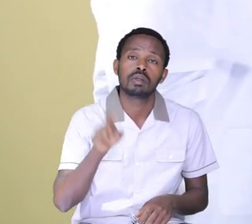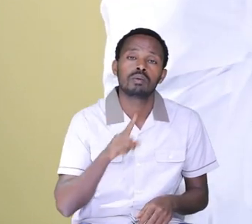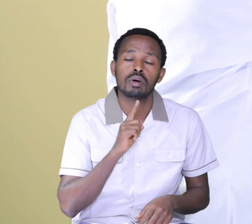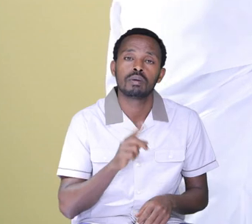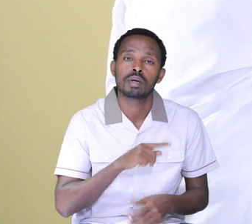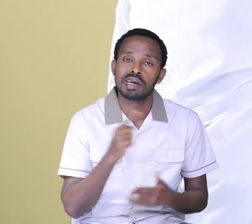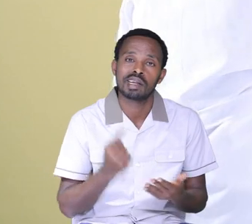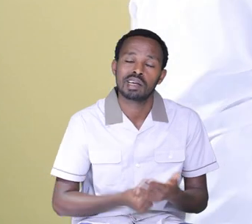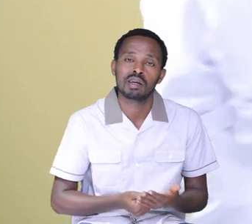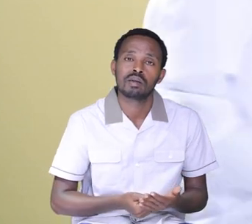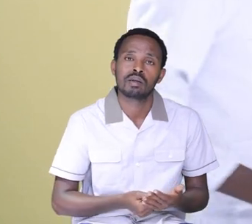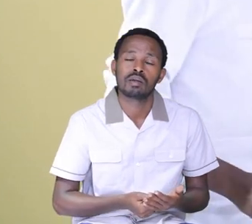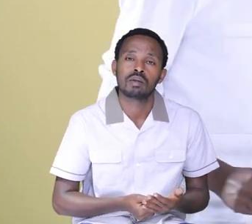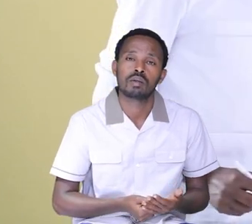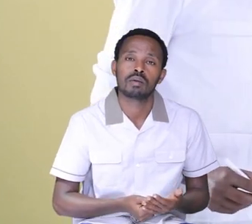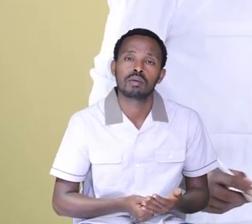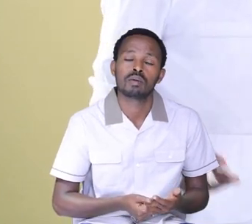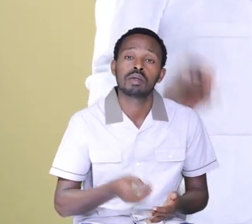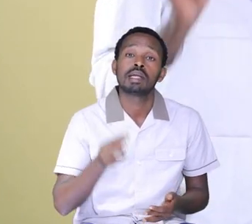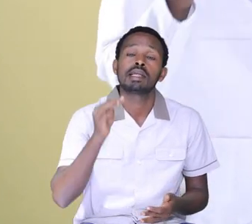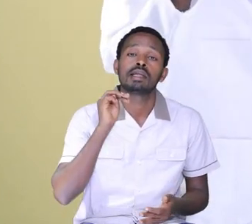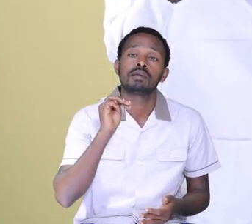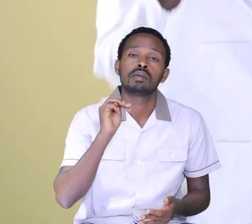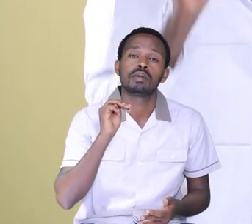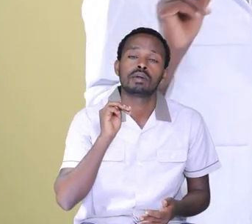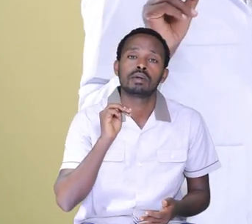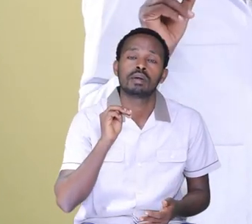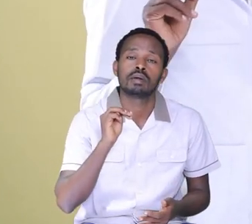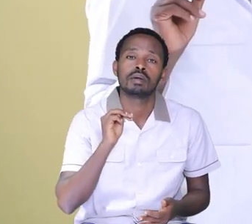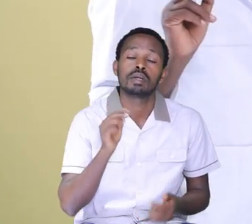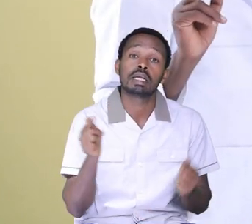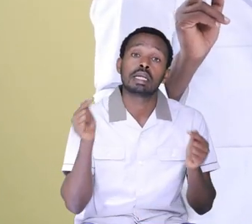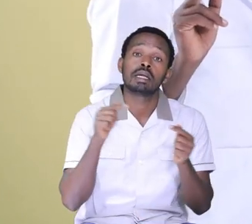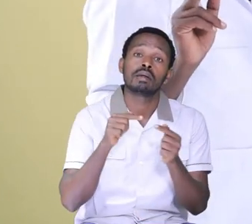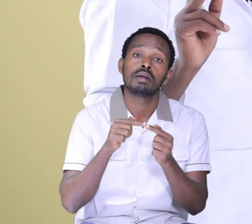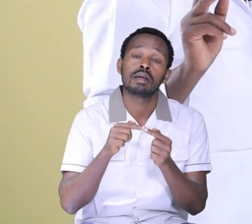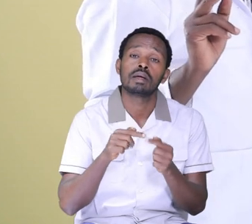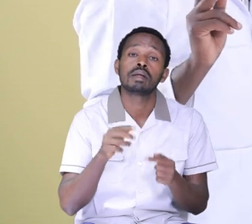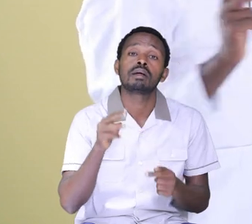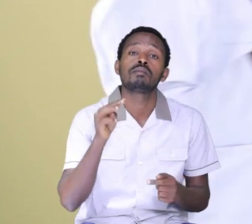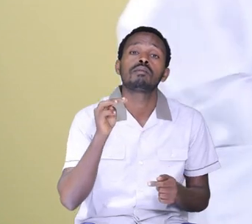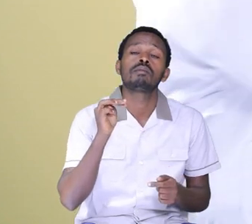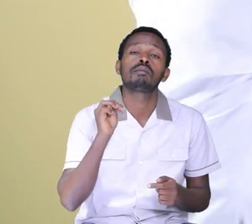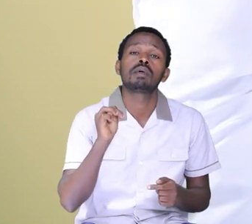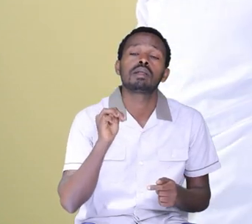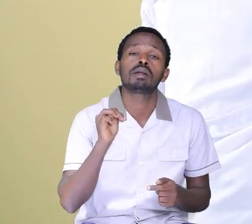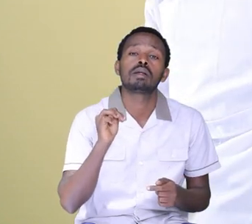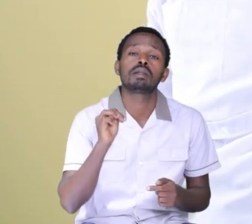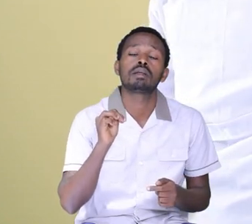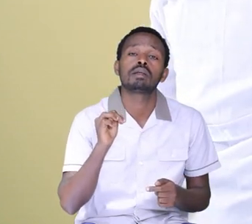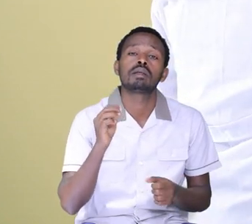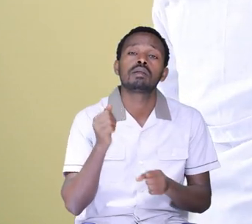Kanaafuu ishee kana maal goona sentimeetira kana dirqama gara meetiraatti jijjiirra jechuudha. Isheen kun